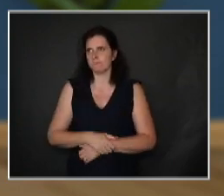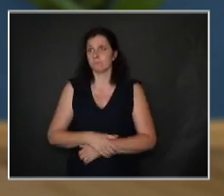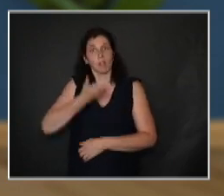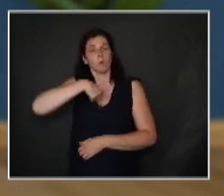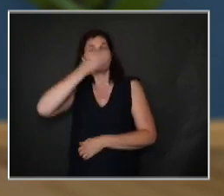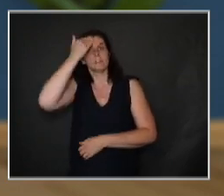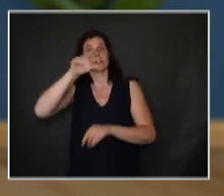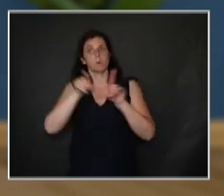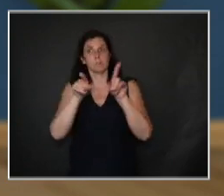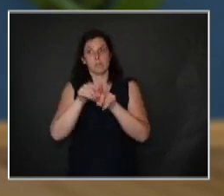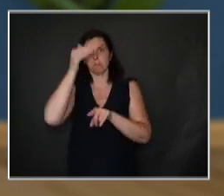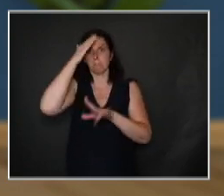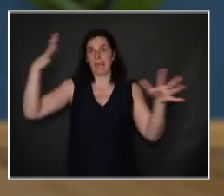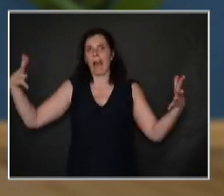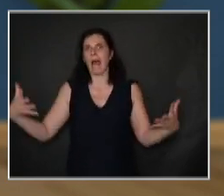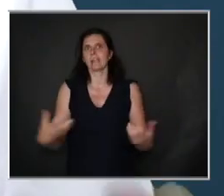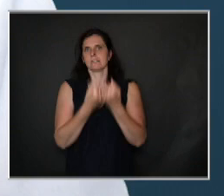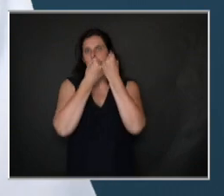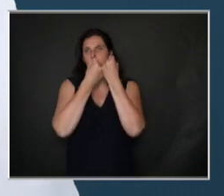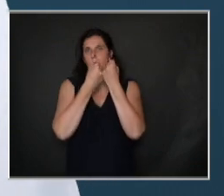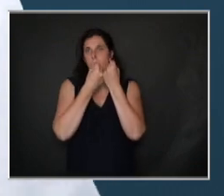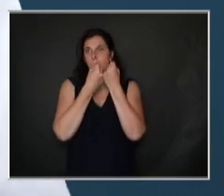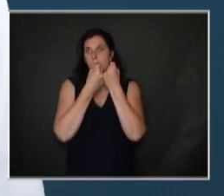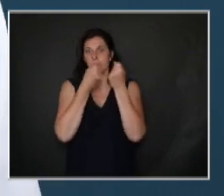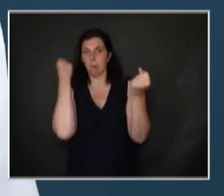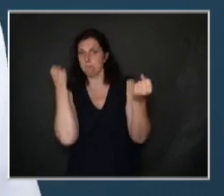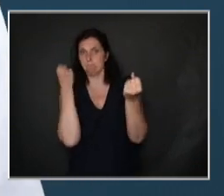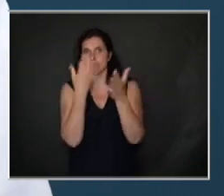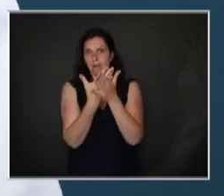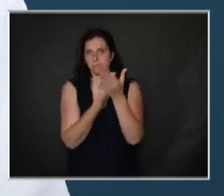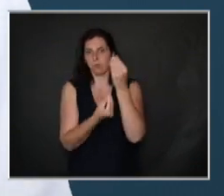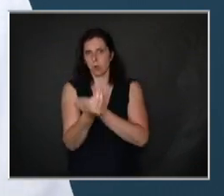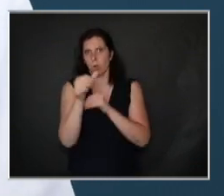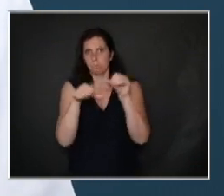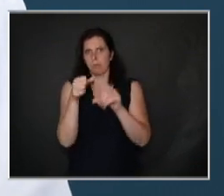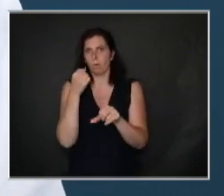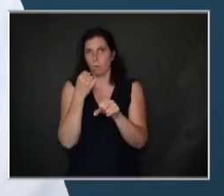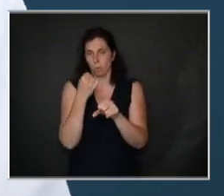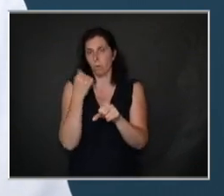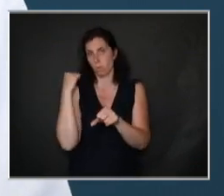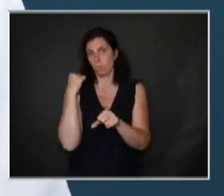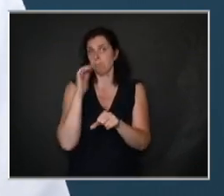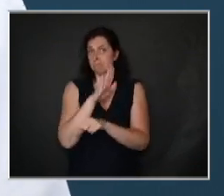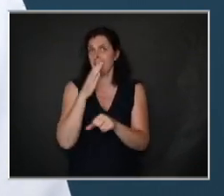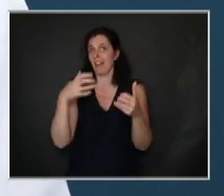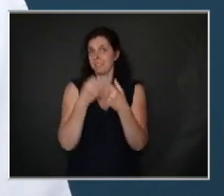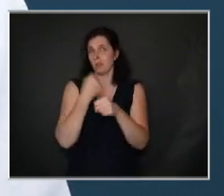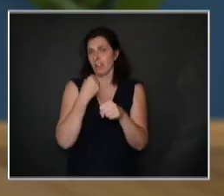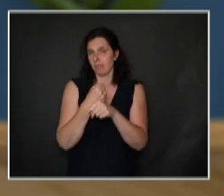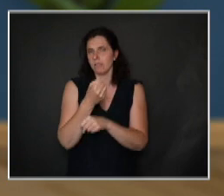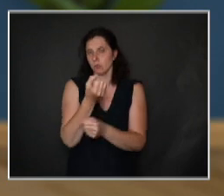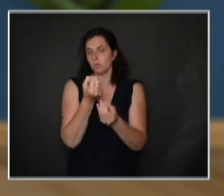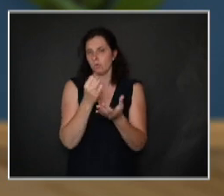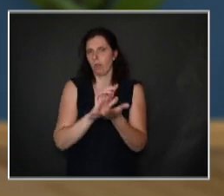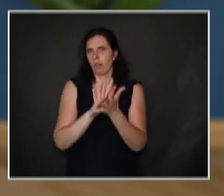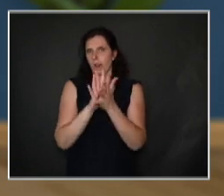que quand il y a un accident, quand il y a une lombalgie qui est survenue à la suite d'un accident du travail, eh bien, fréquemment, ça